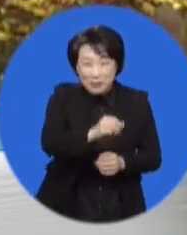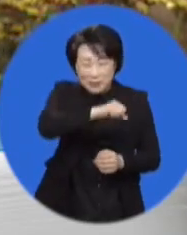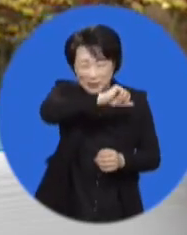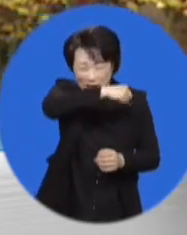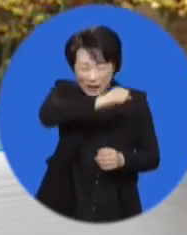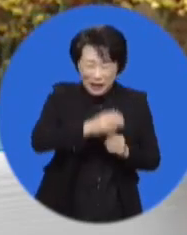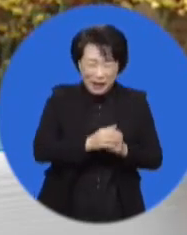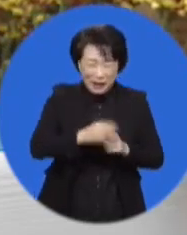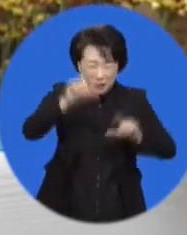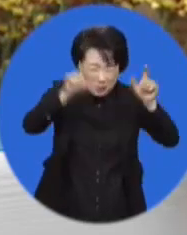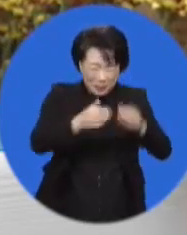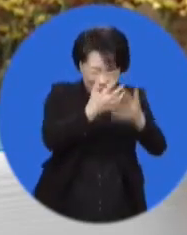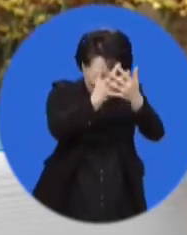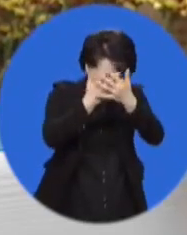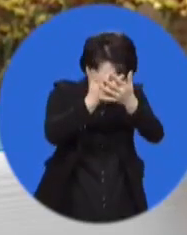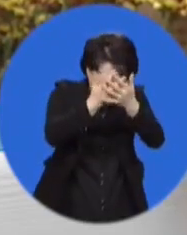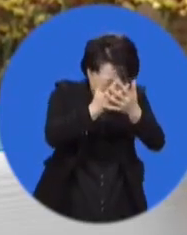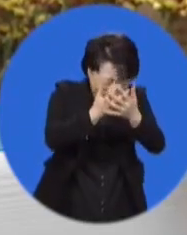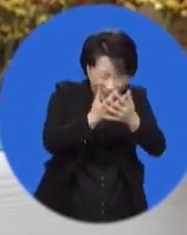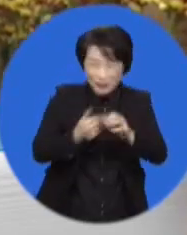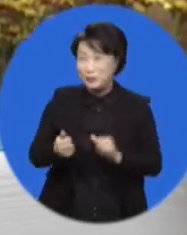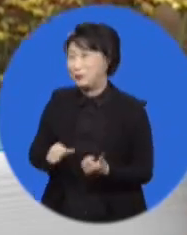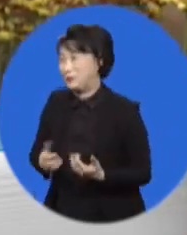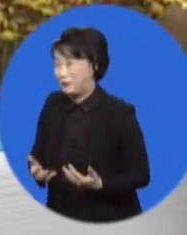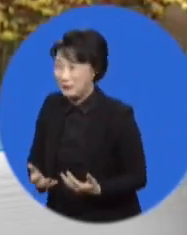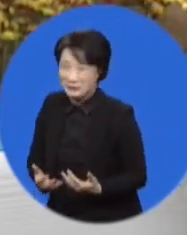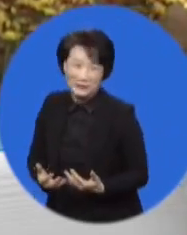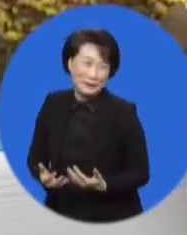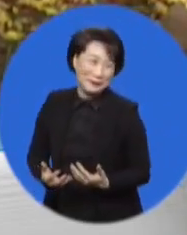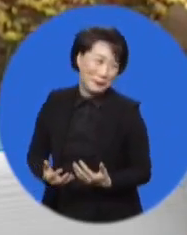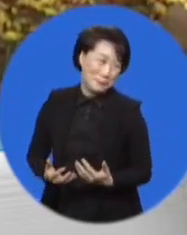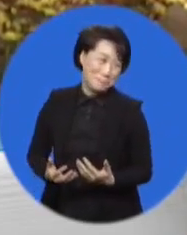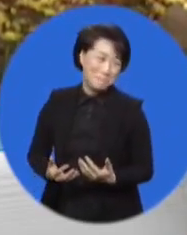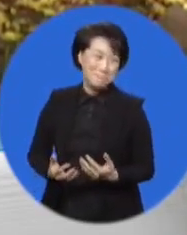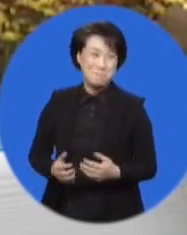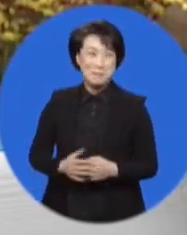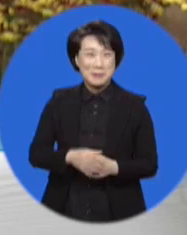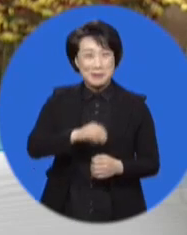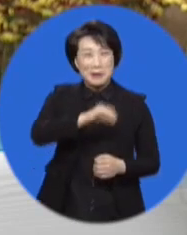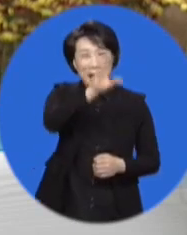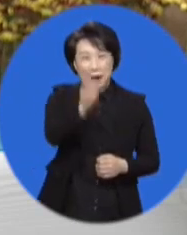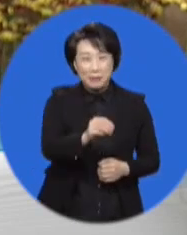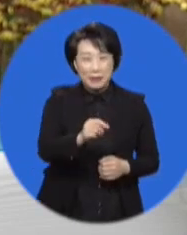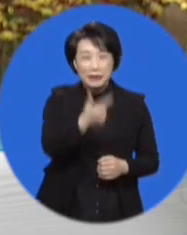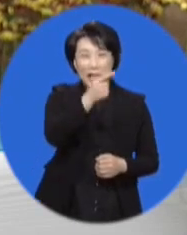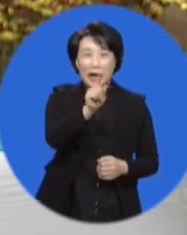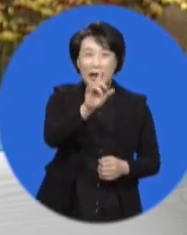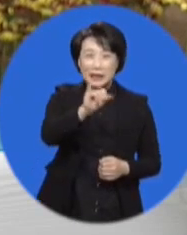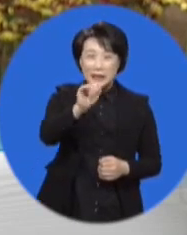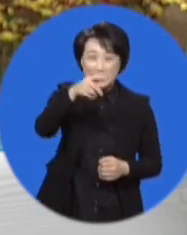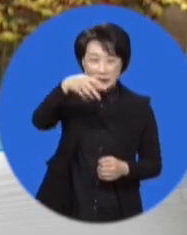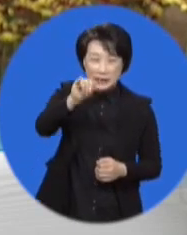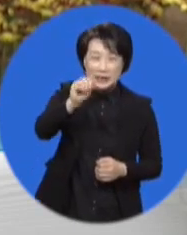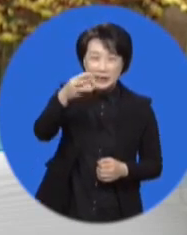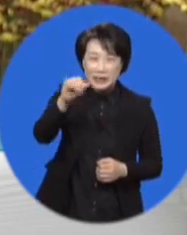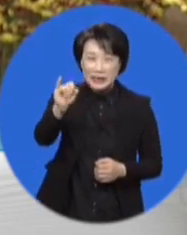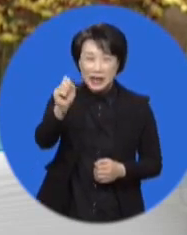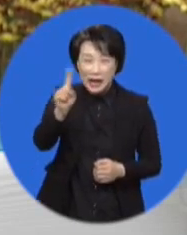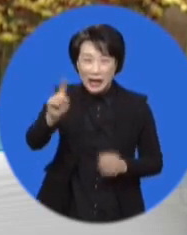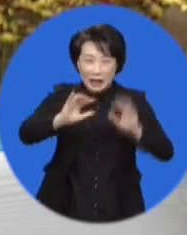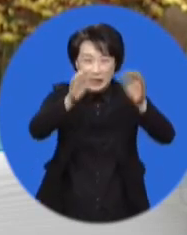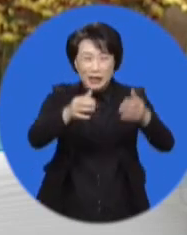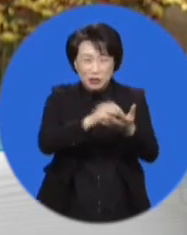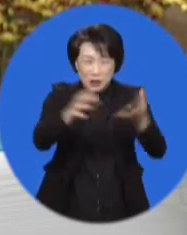아프리카가. 응? 근데 어떻게 죽어요? 아프리카가. 응? 아프리카 나이지리아.